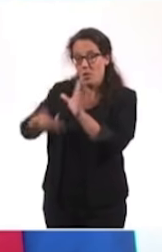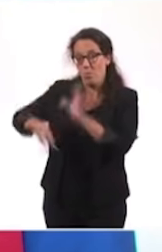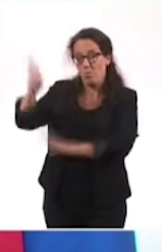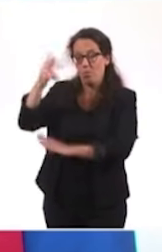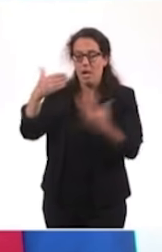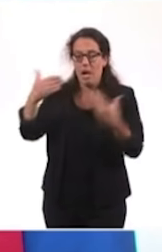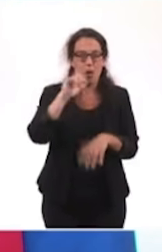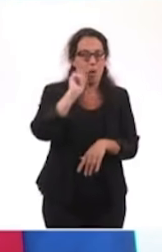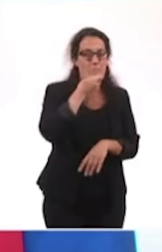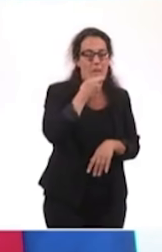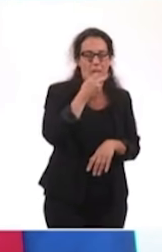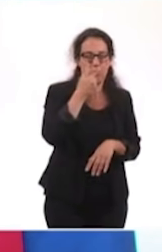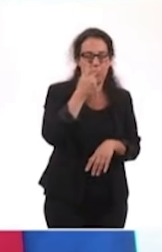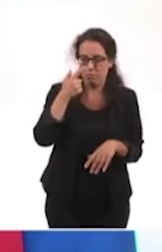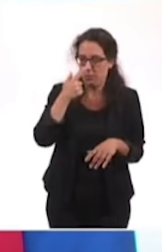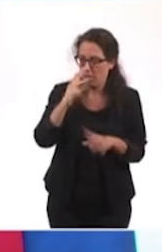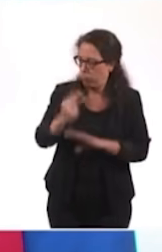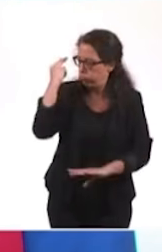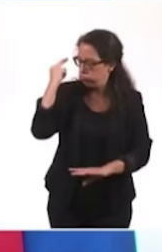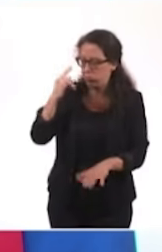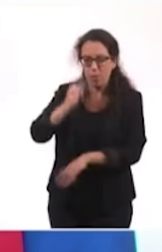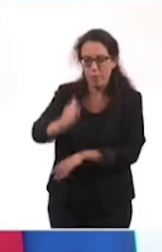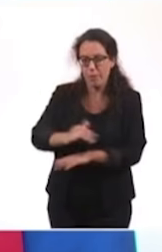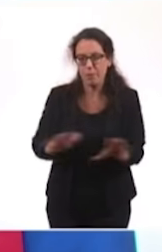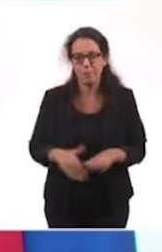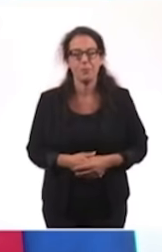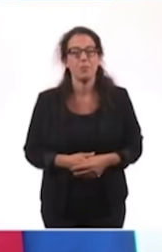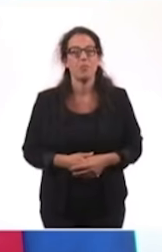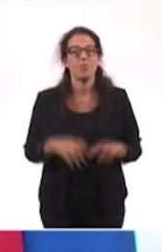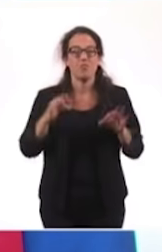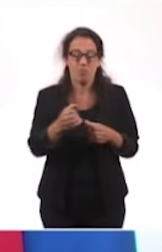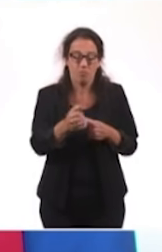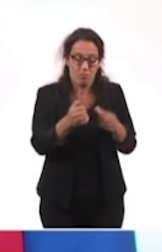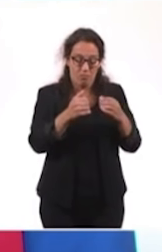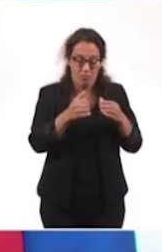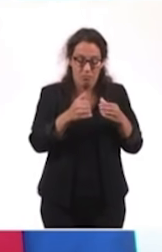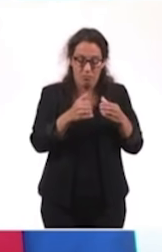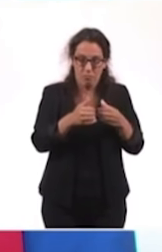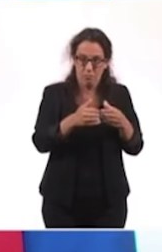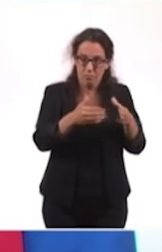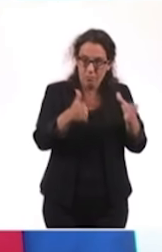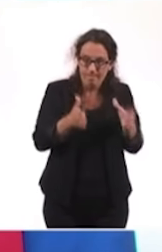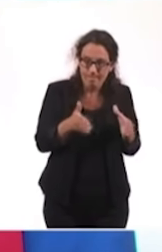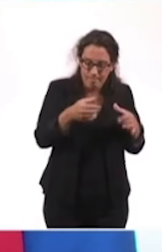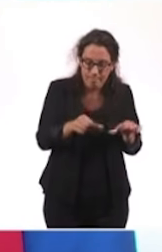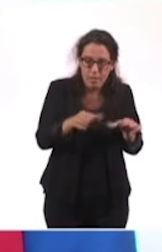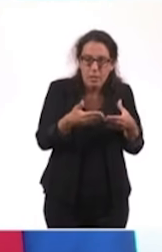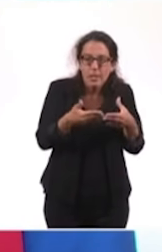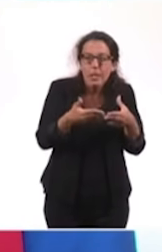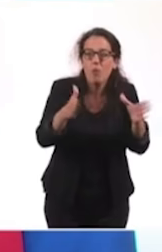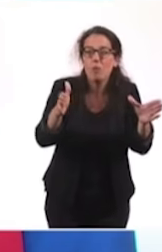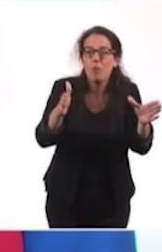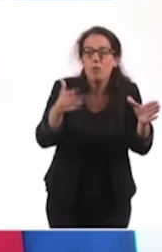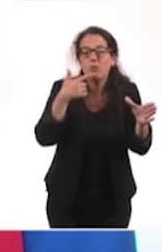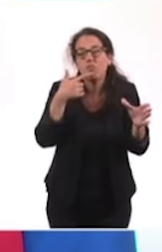malheureusement historique. Le déconfinement va donc nous permettre de reprendre une vie presque normale, de souffler